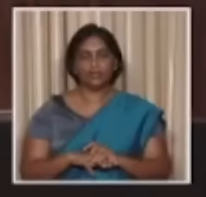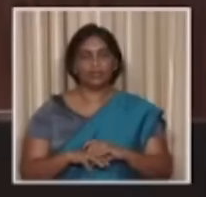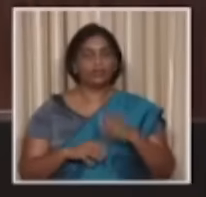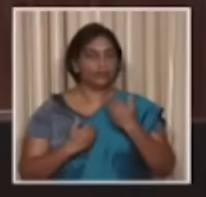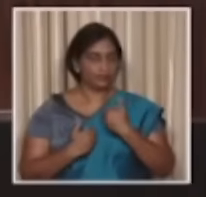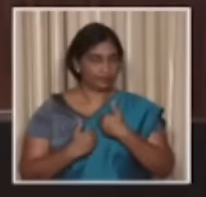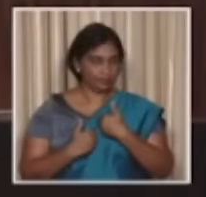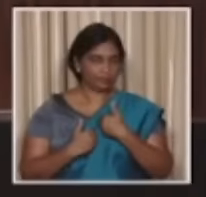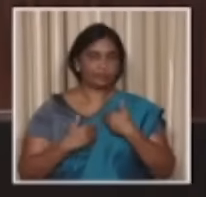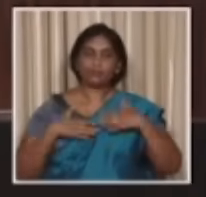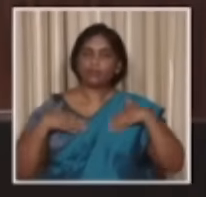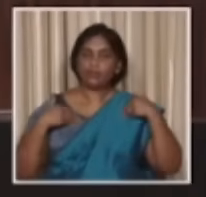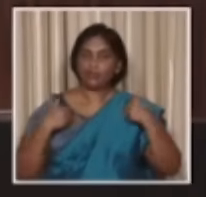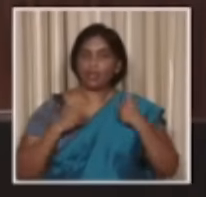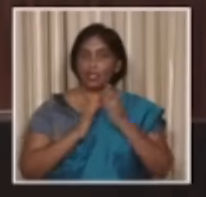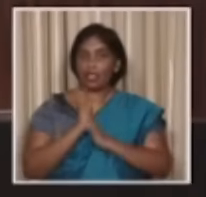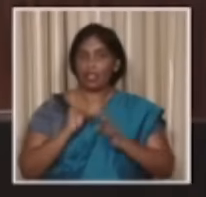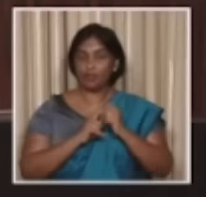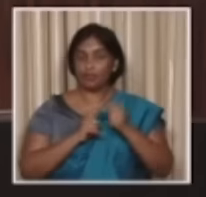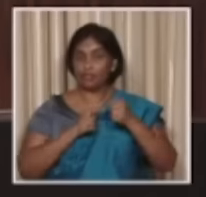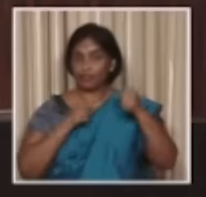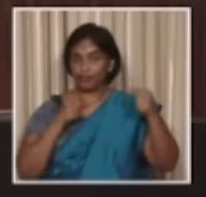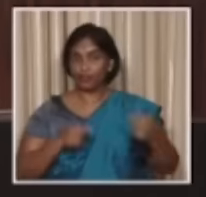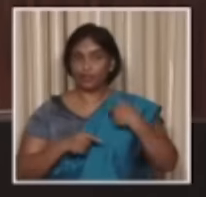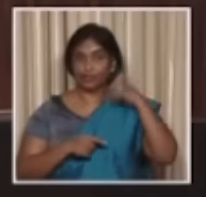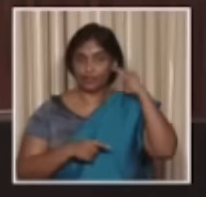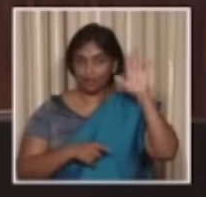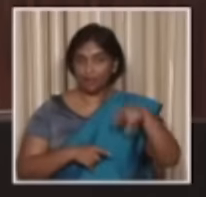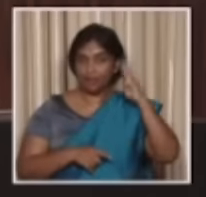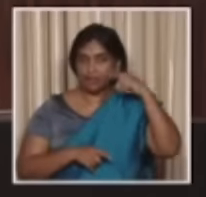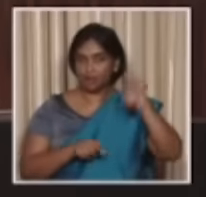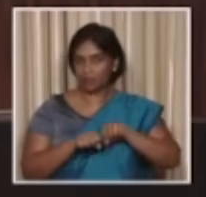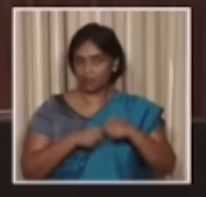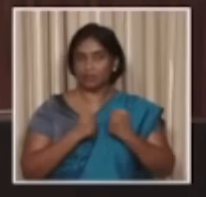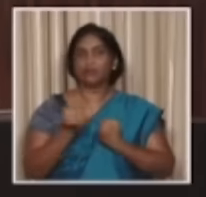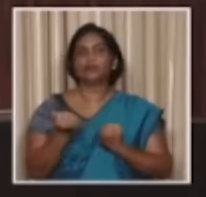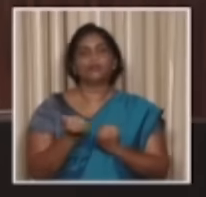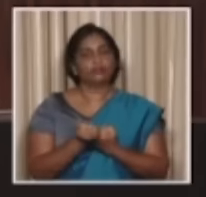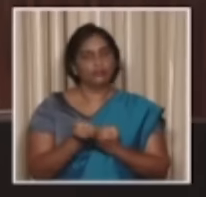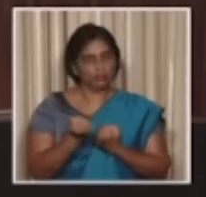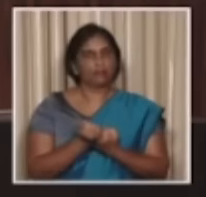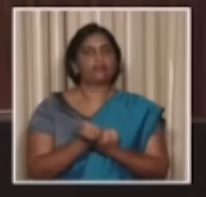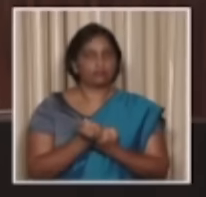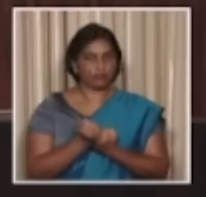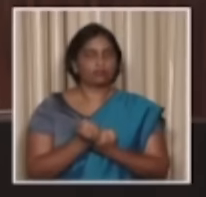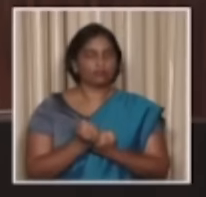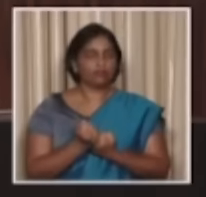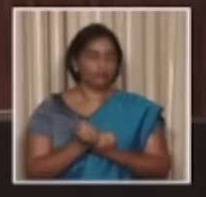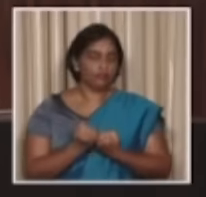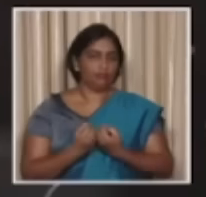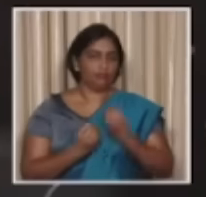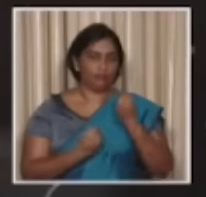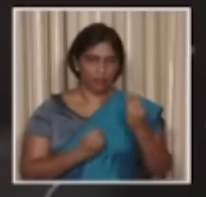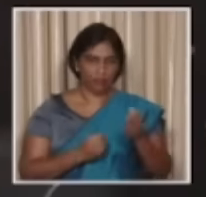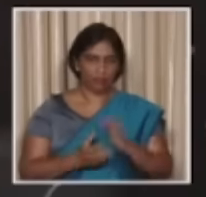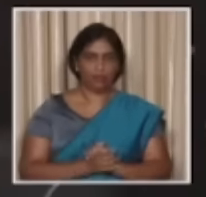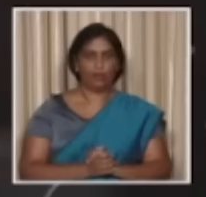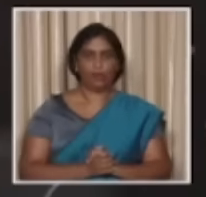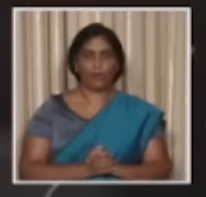මම සෞඛ්‍යමන්ත්‍රී රුද්දගෙන විශ්වාස භංගයට සහයෝගය දෙන්න මේ අවස්ථාවේ කතා කරනවා.